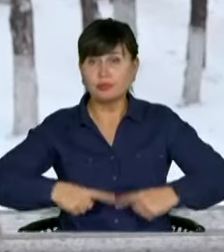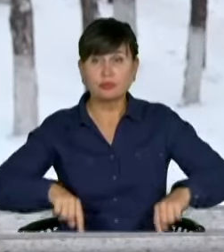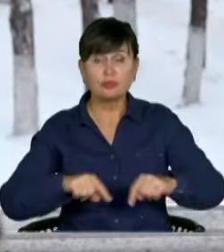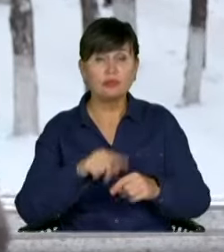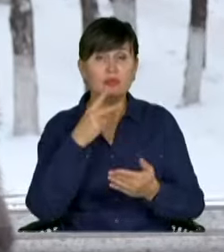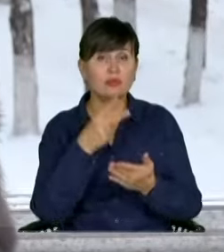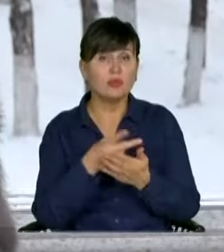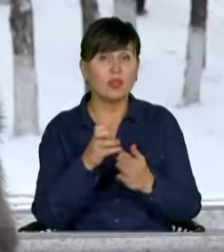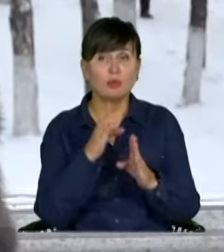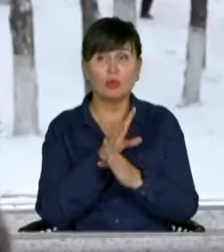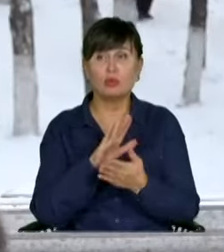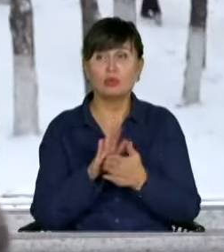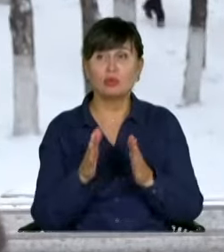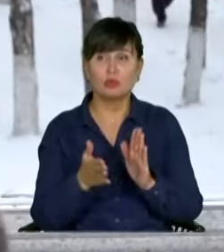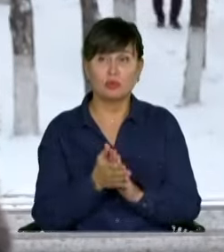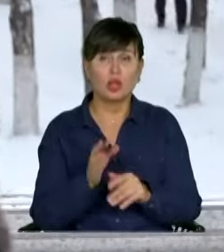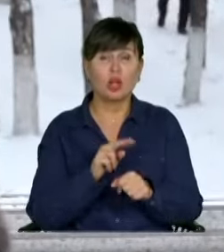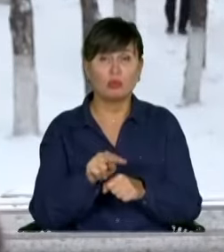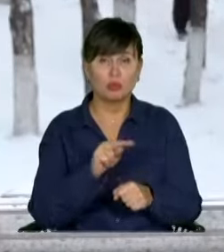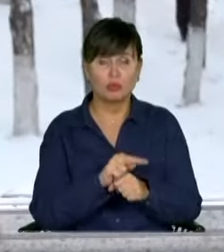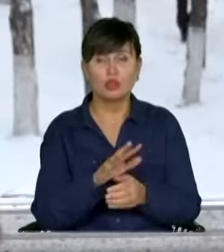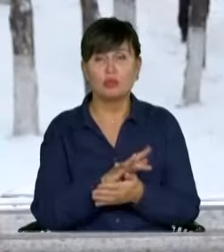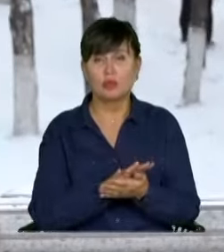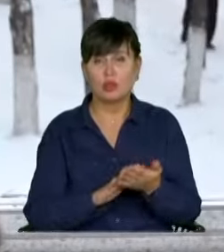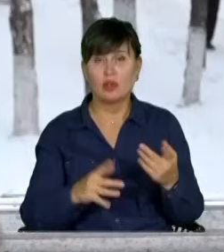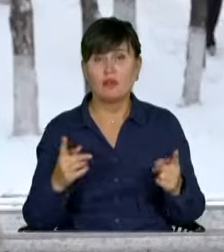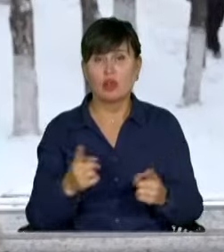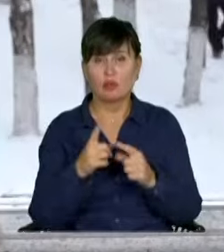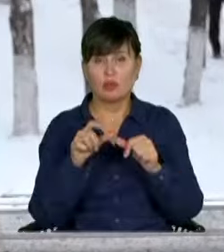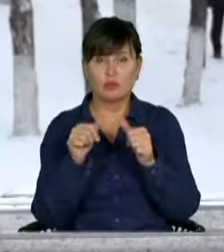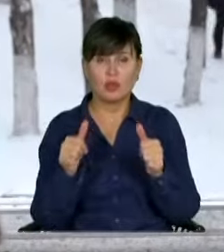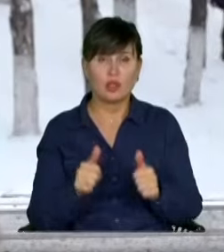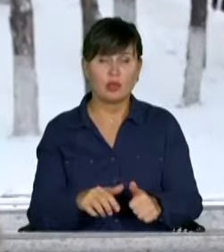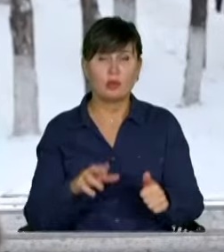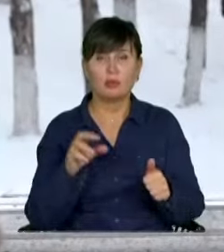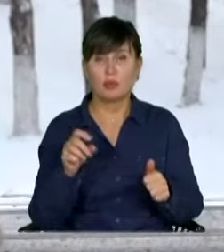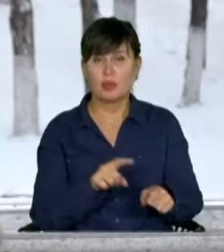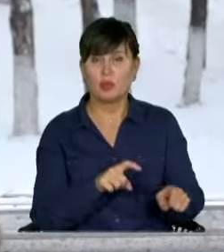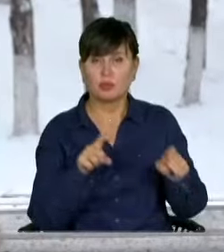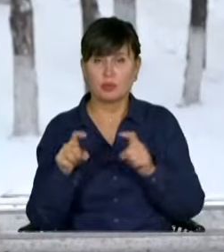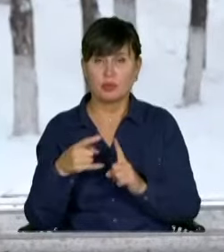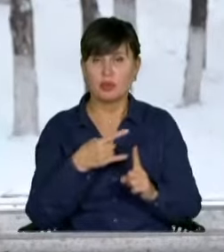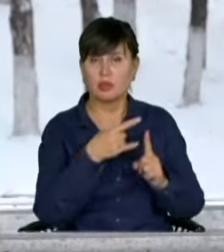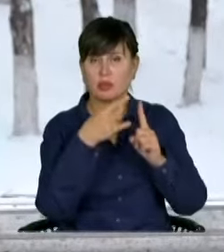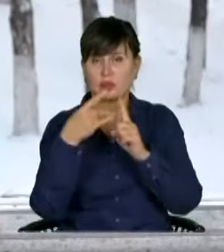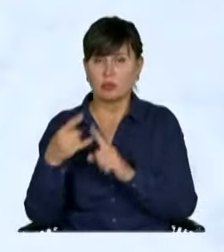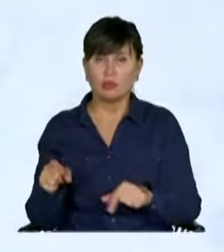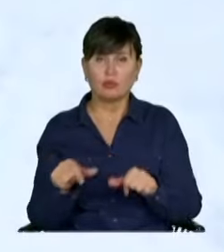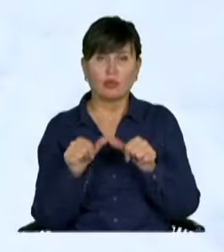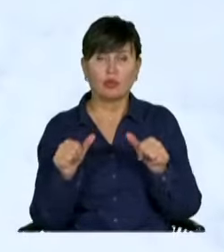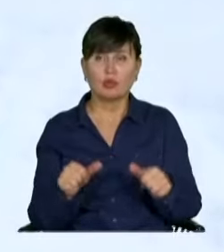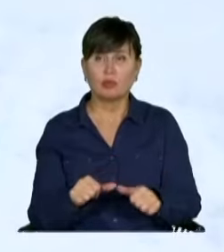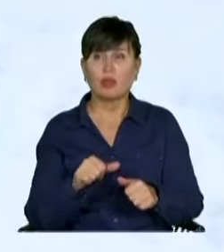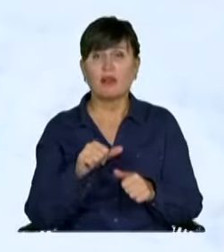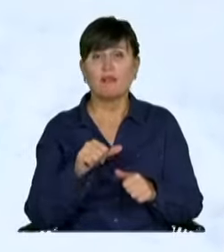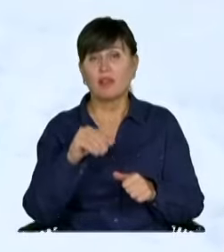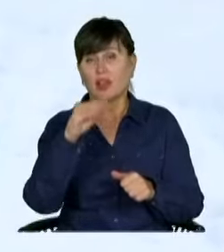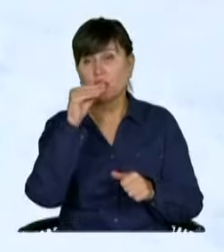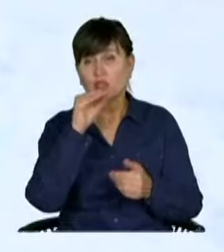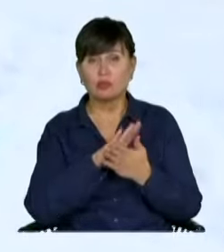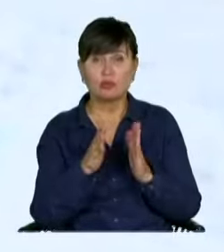Несмотря на погодные условия, обучение продолжается в обычном формате, без перехода на дистанционную форму. Вечером ситуация